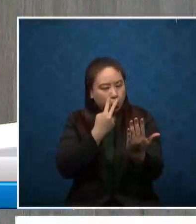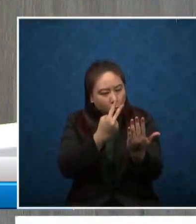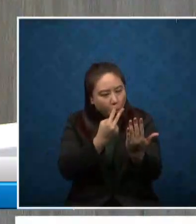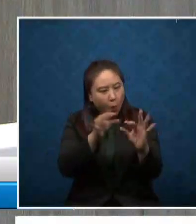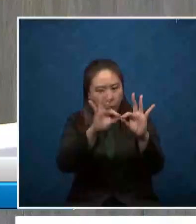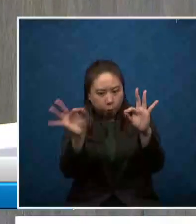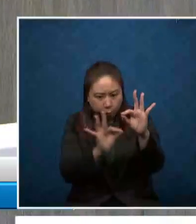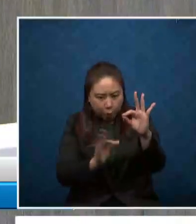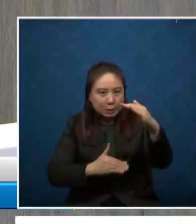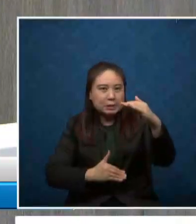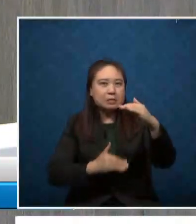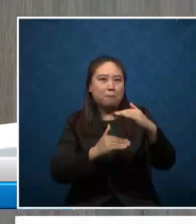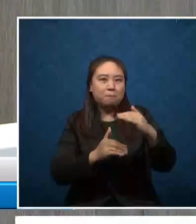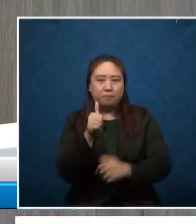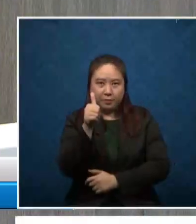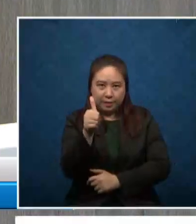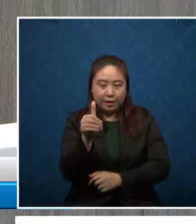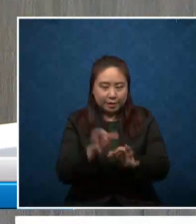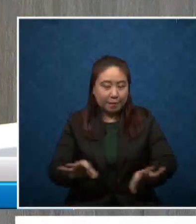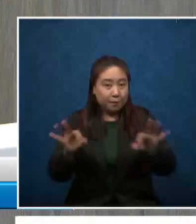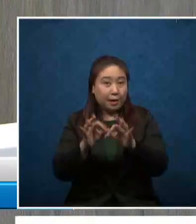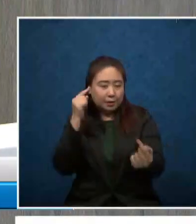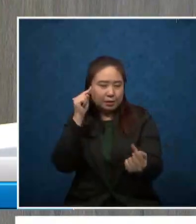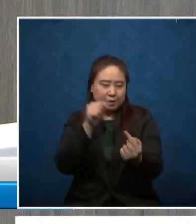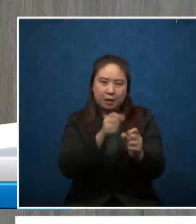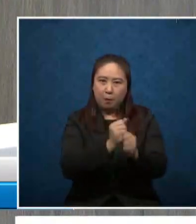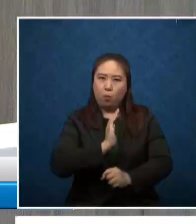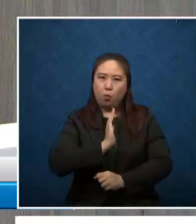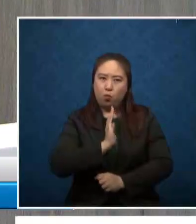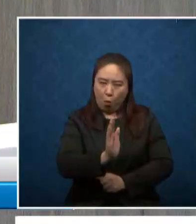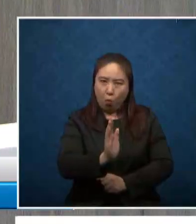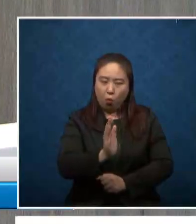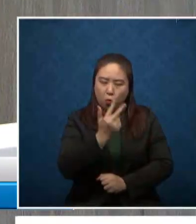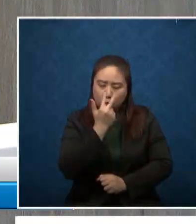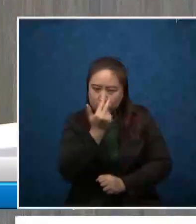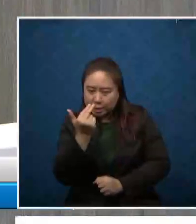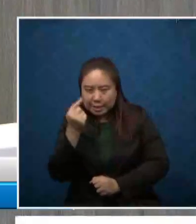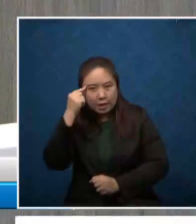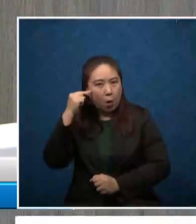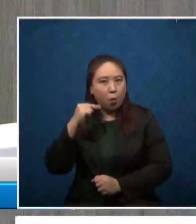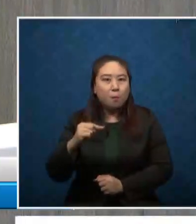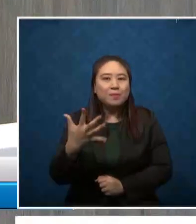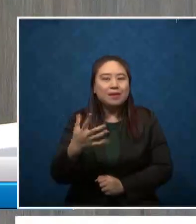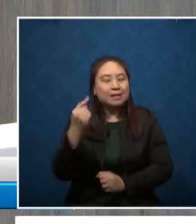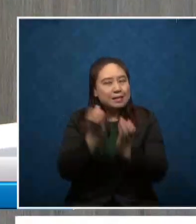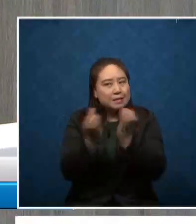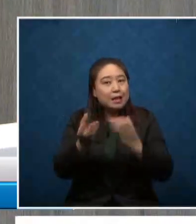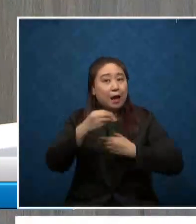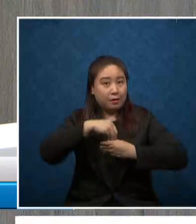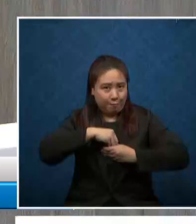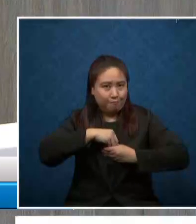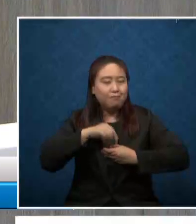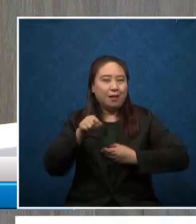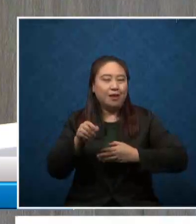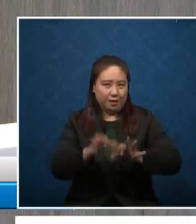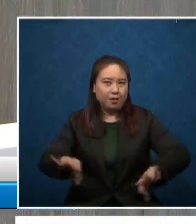มากและก็เน้นความสุจิริรอบขอปร่งใสททำกราหารประชักษัติ ยิตหกธรมพภิบาลซึอี้สำค